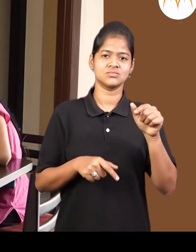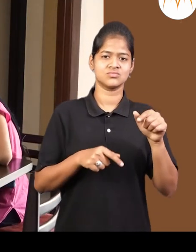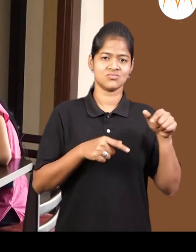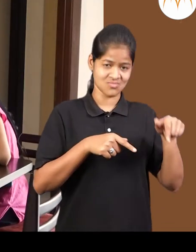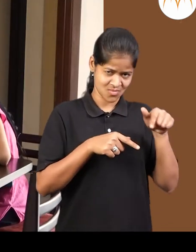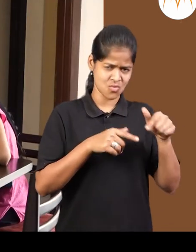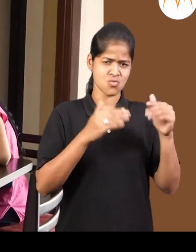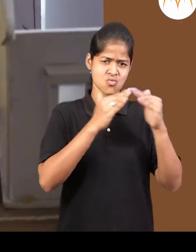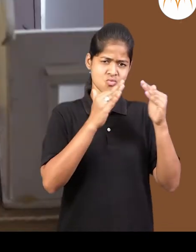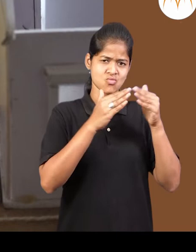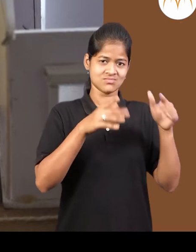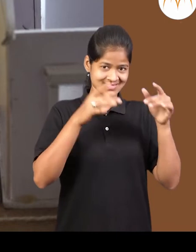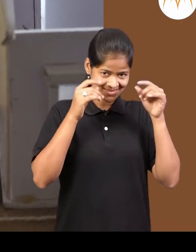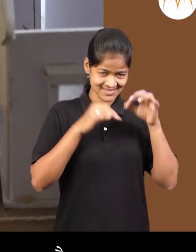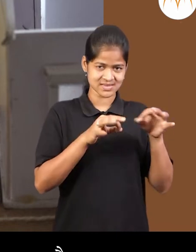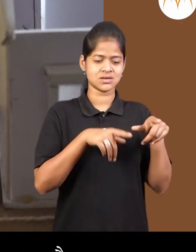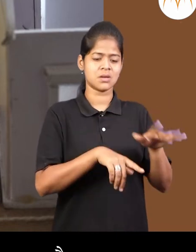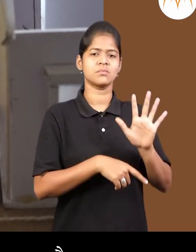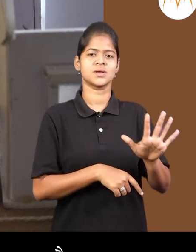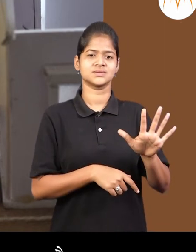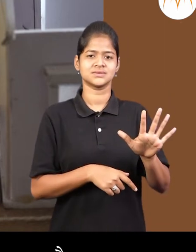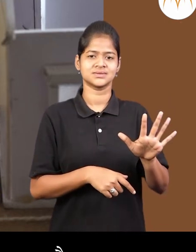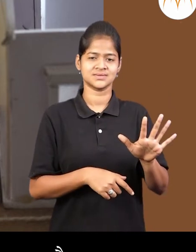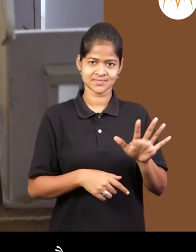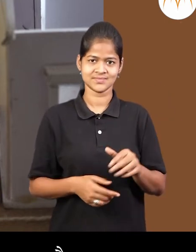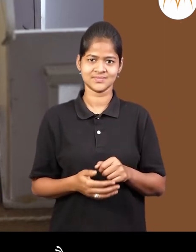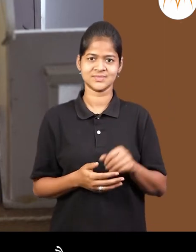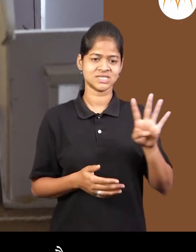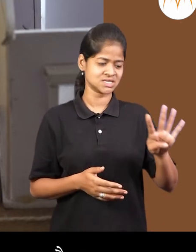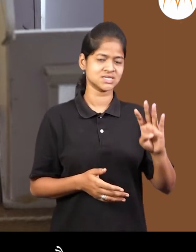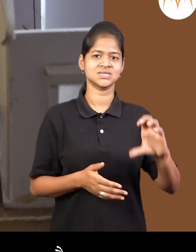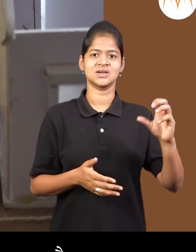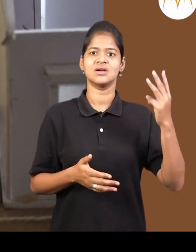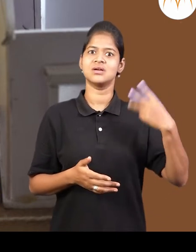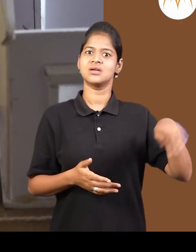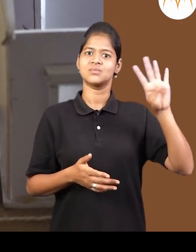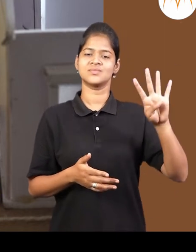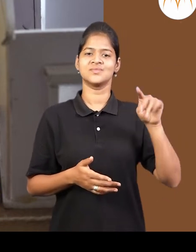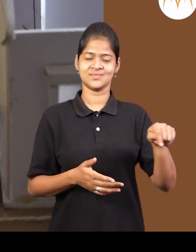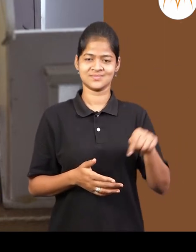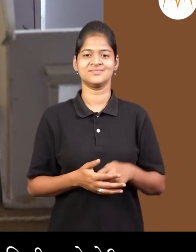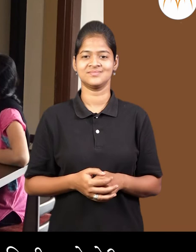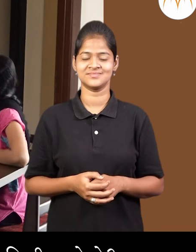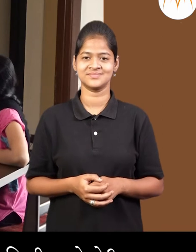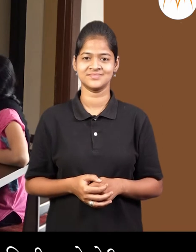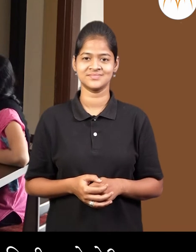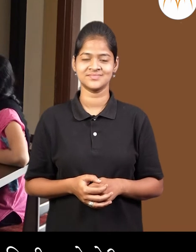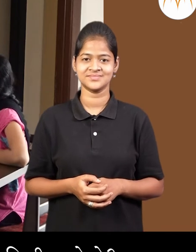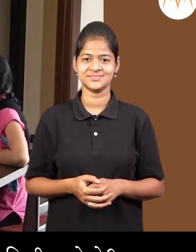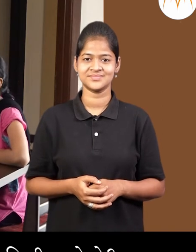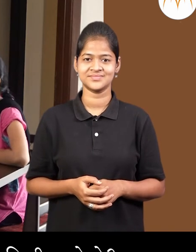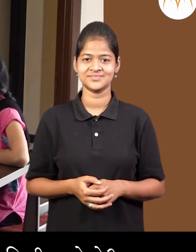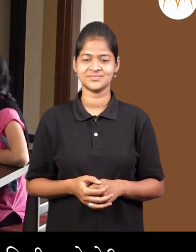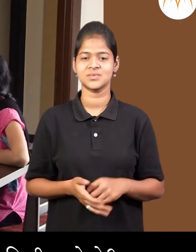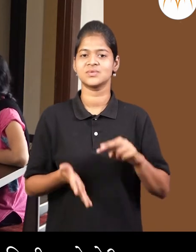हो, 4 फरशा. म्हणजे मोत्याच्या घराचं क्षेत्रफळ 4 चौरस. शाबास. मला